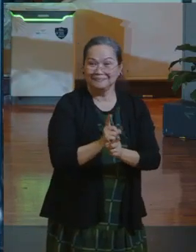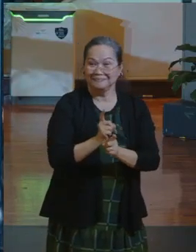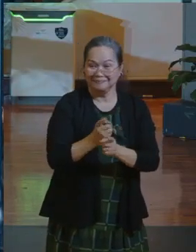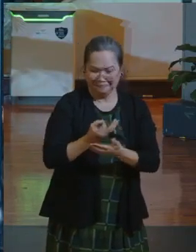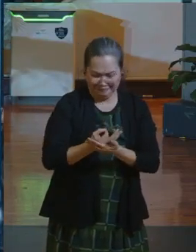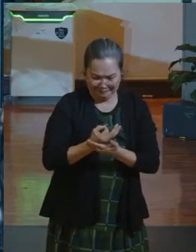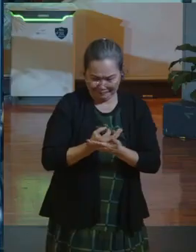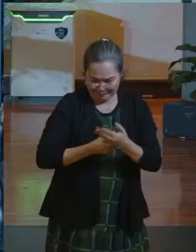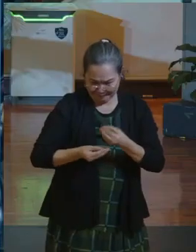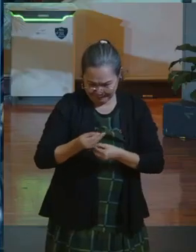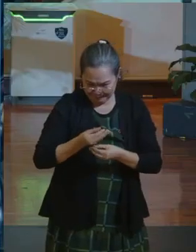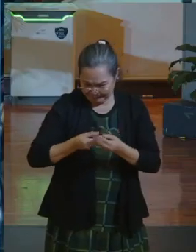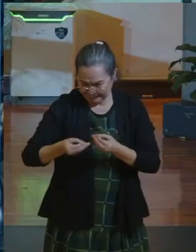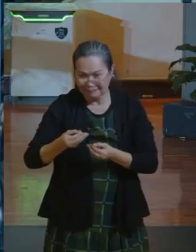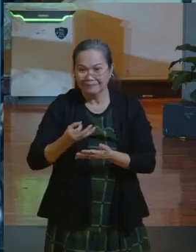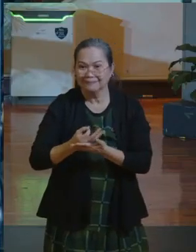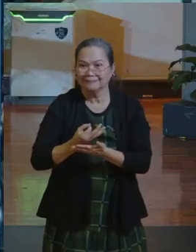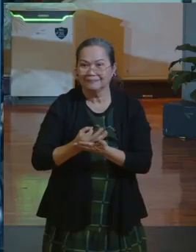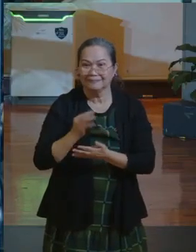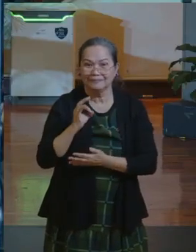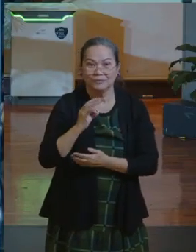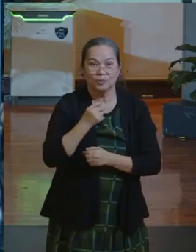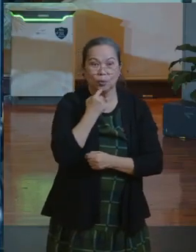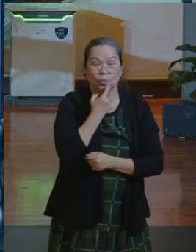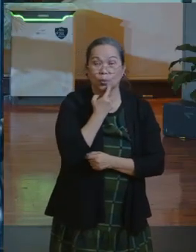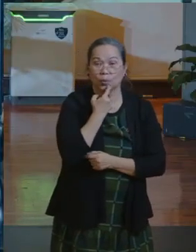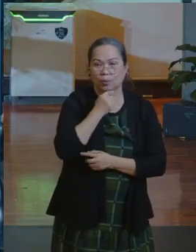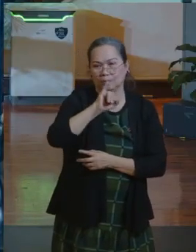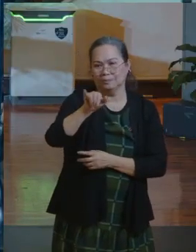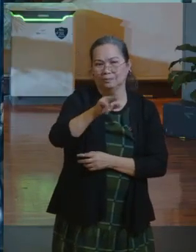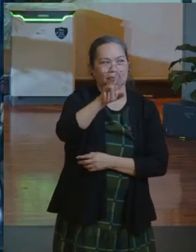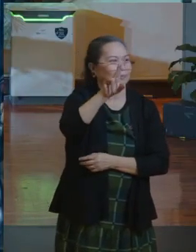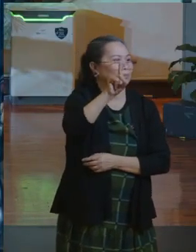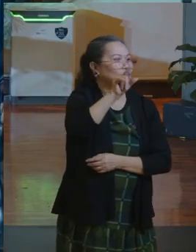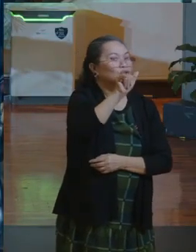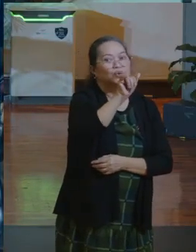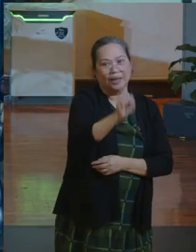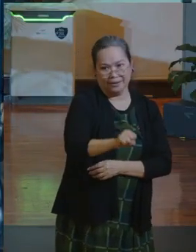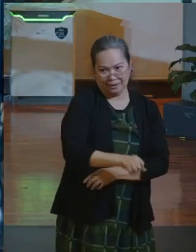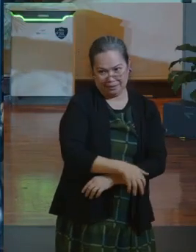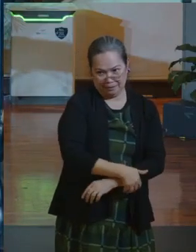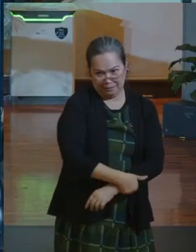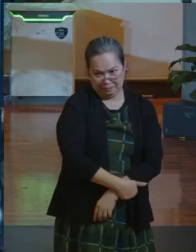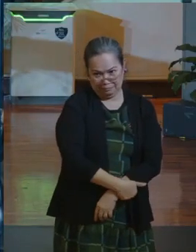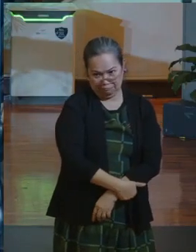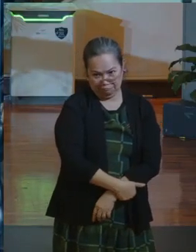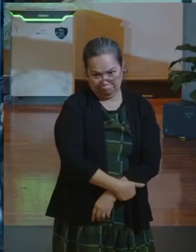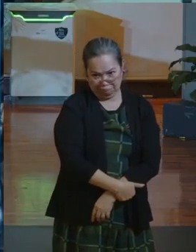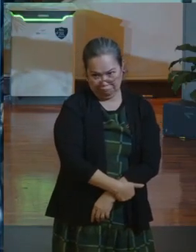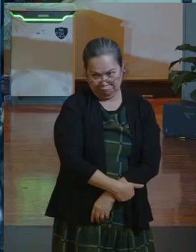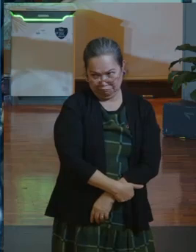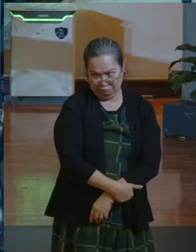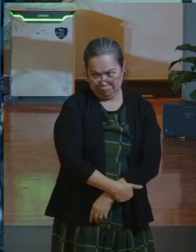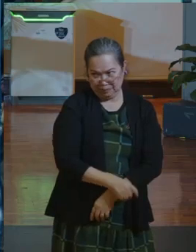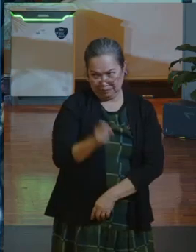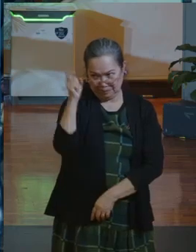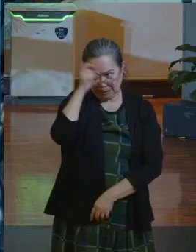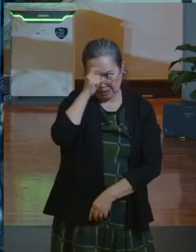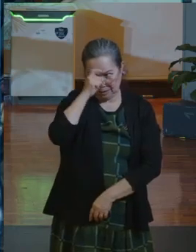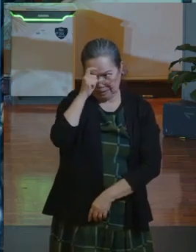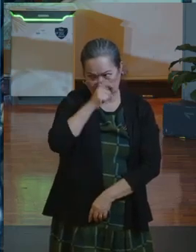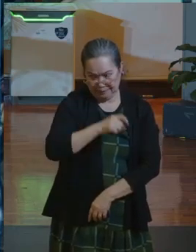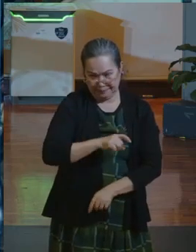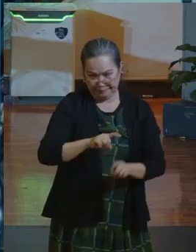at mag-manage na salaki, ay si Judas. No? Pero wala